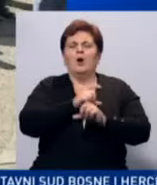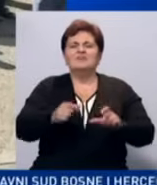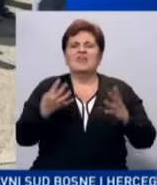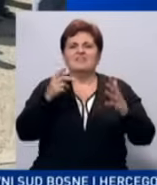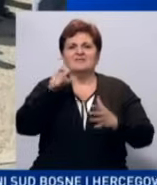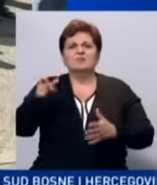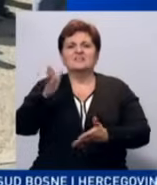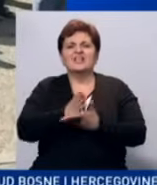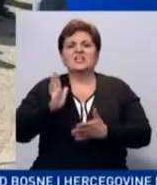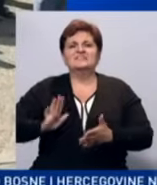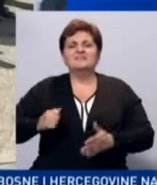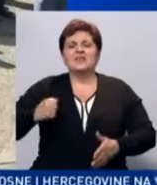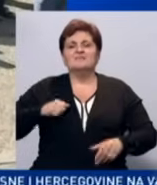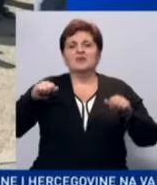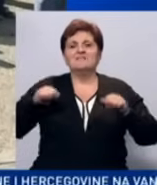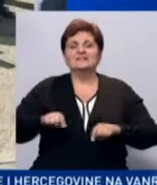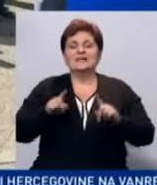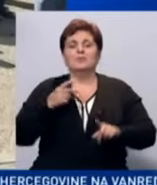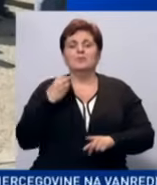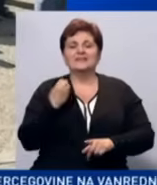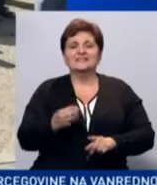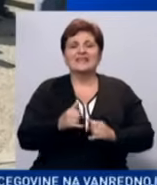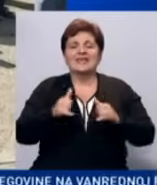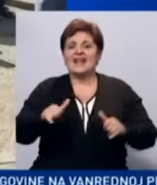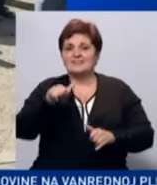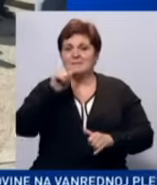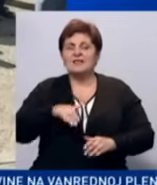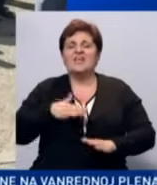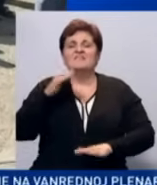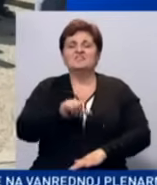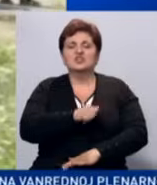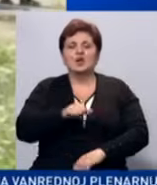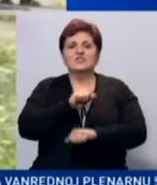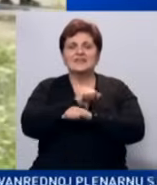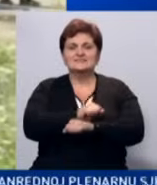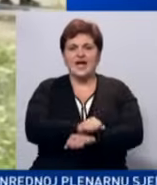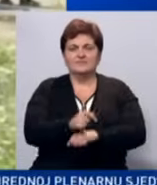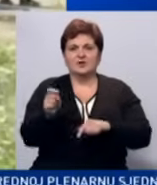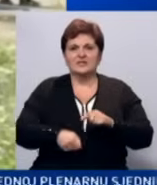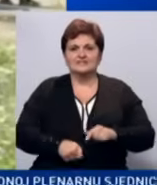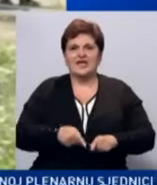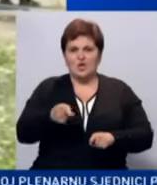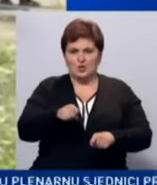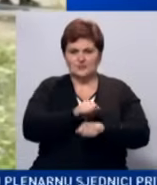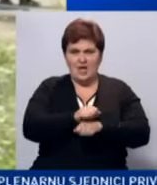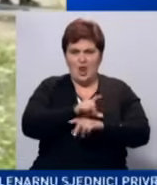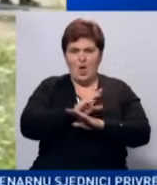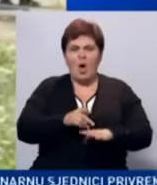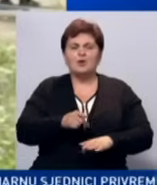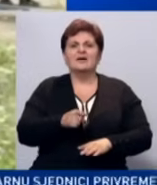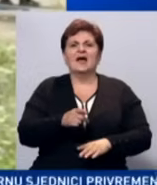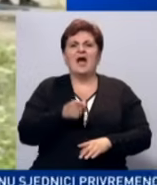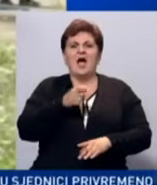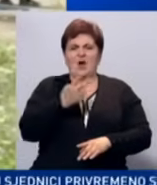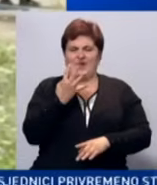članovi tadašnje civilne i vojne vlasti Republike Srpske i Prijedora, na višegodišnje zatvorske kazne. Kroz logore Keraterm, Omarska